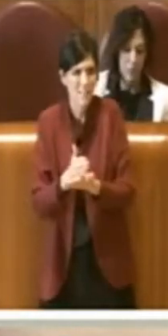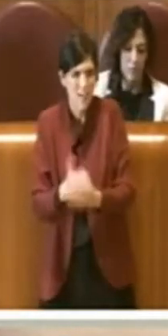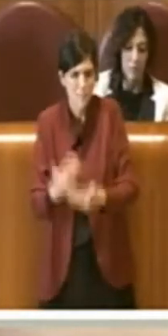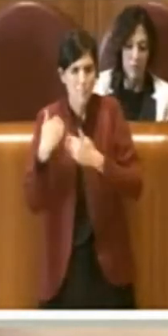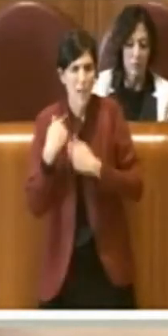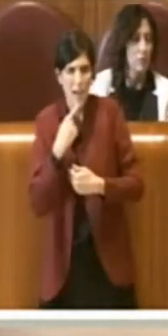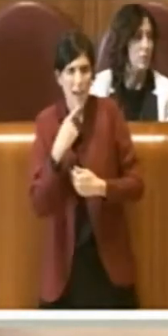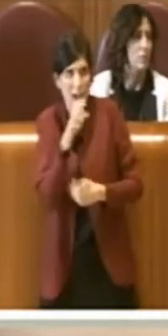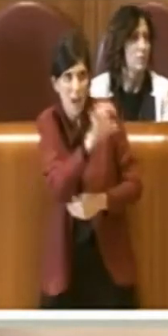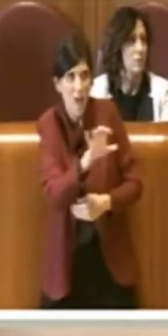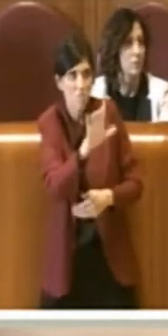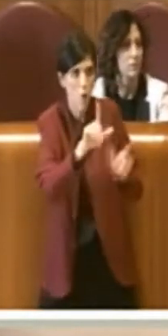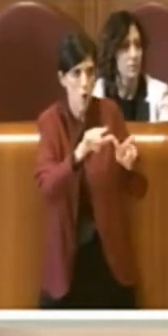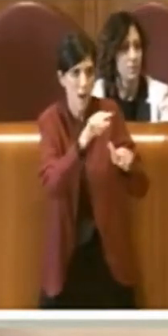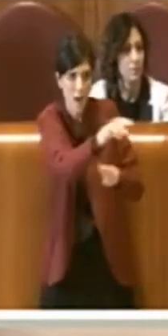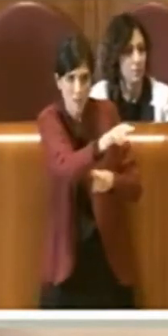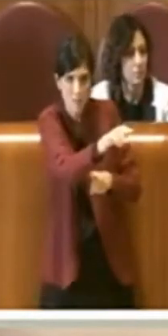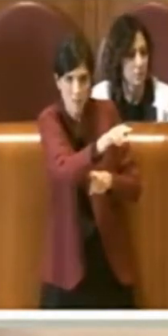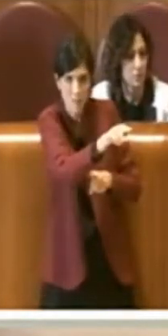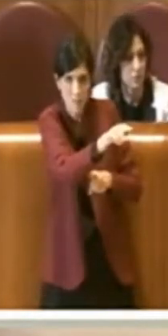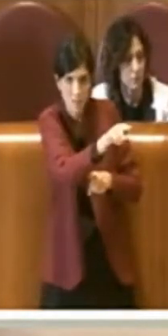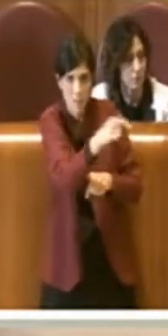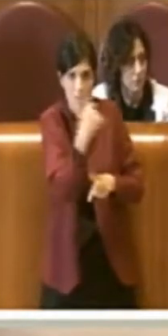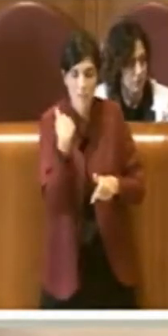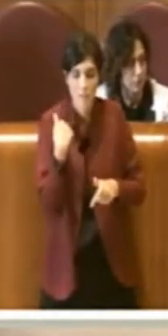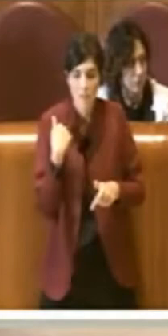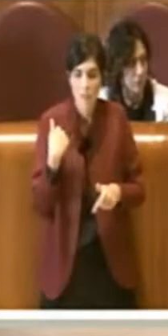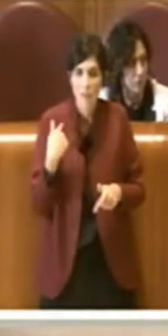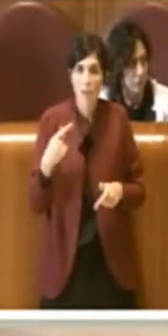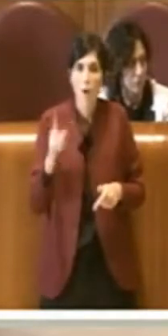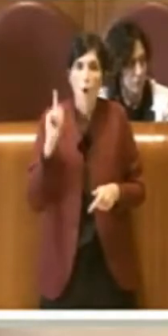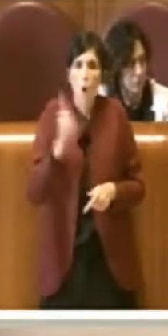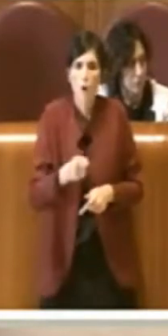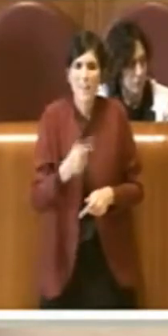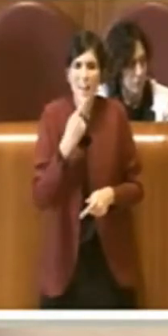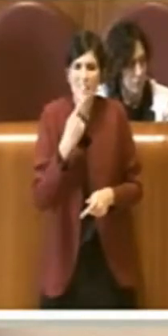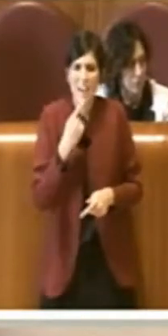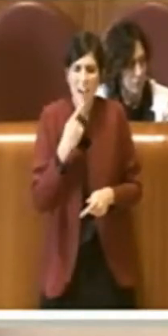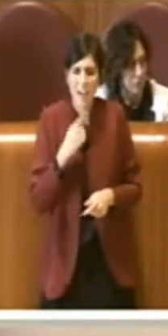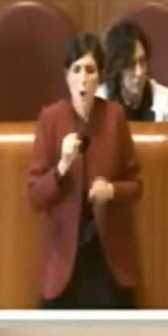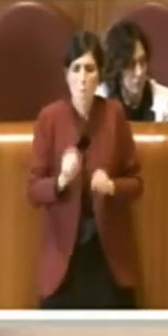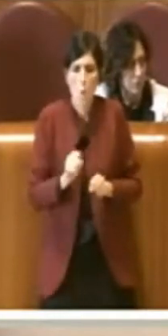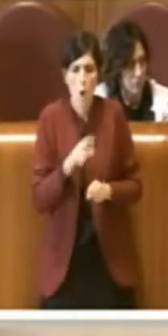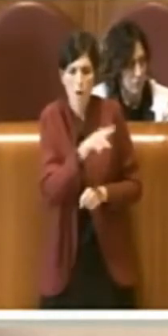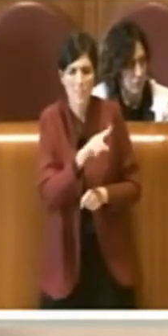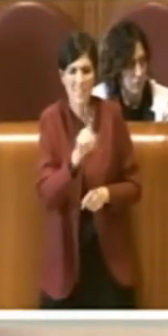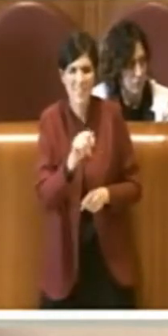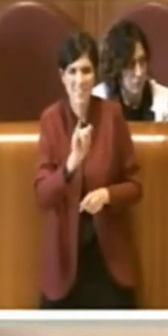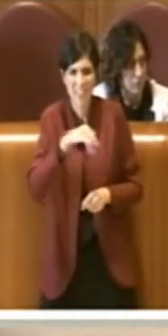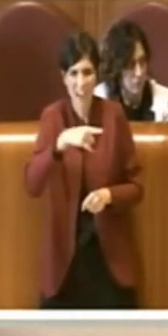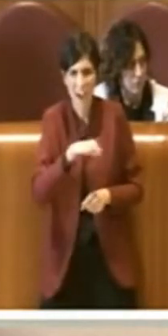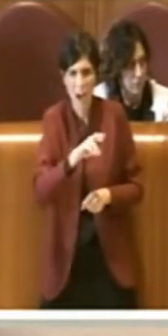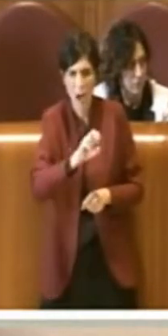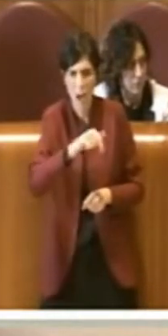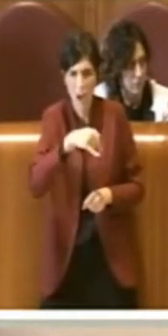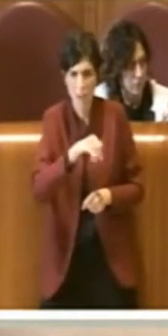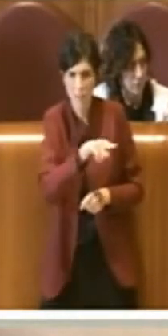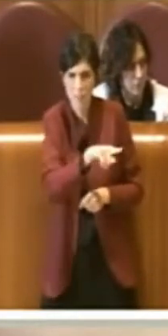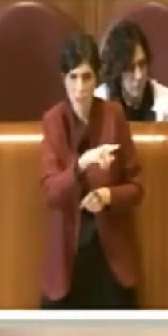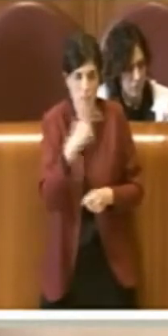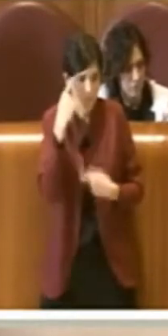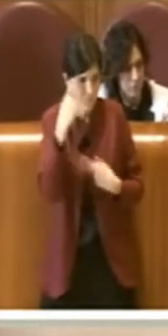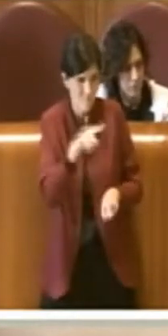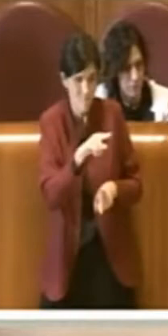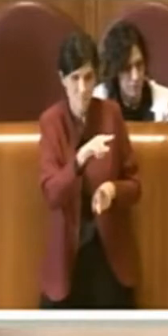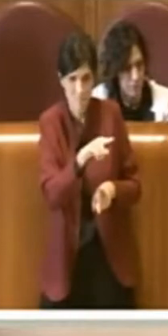Comune di Roma. Tanto più che l'ordinanza la può fare stesso Zingaretti. Per cui queste sono cose